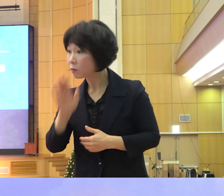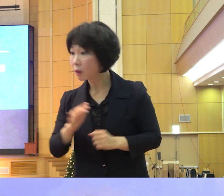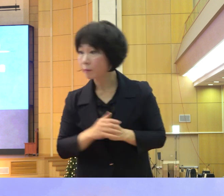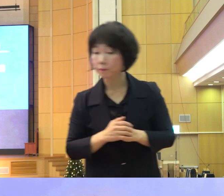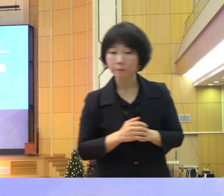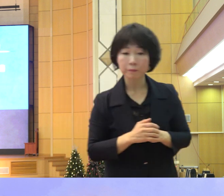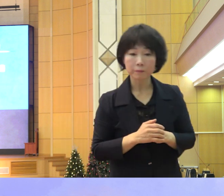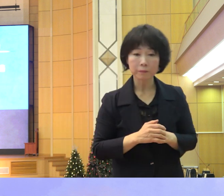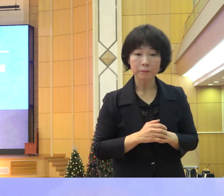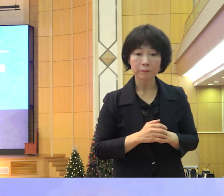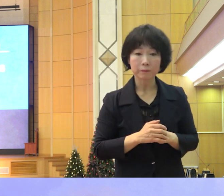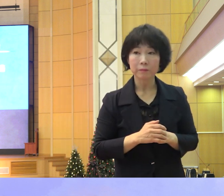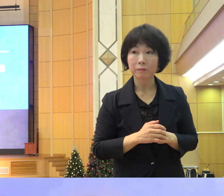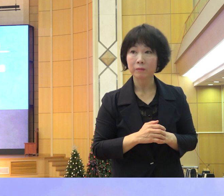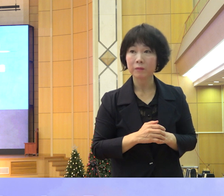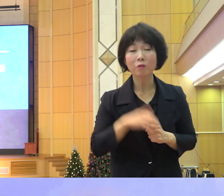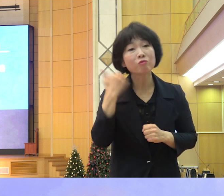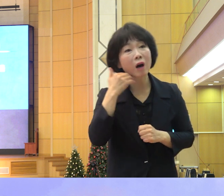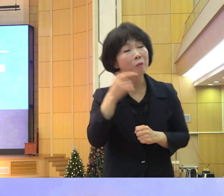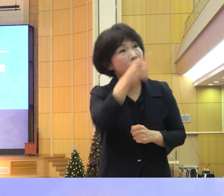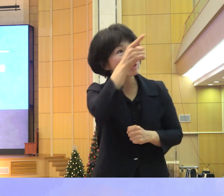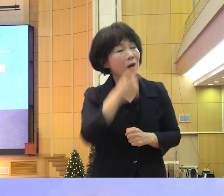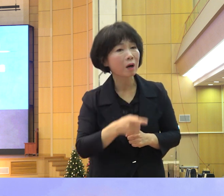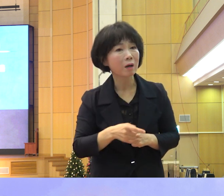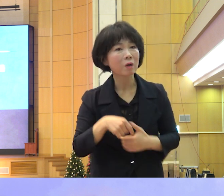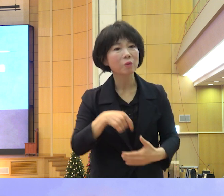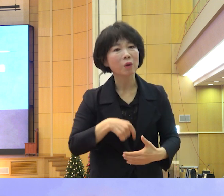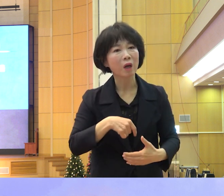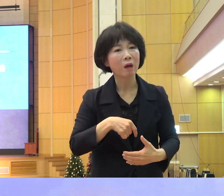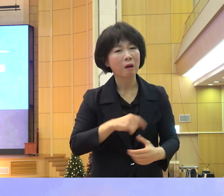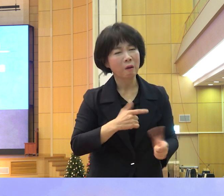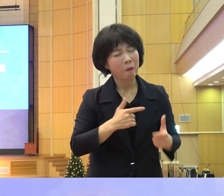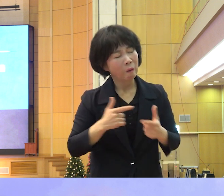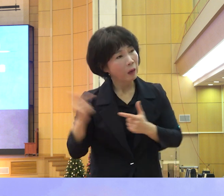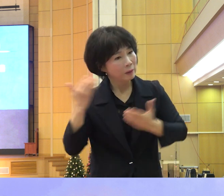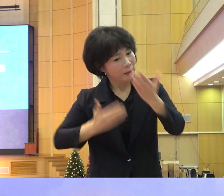꼭 절망하는 사람들은 그렇게